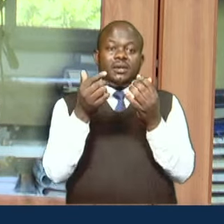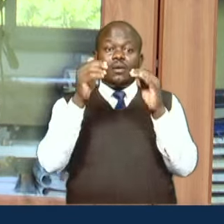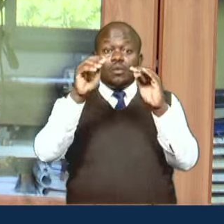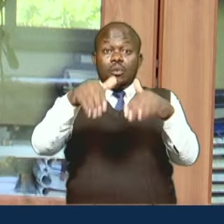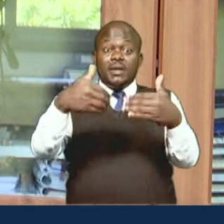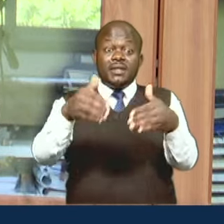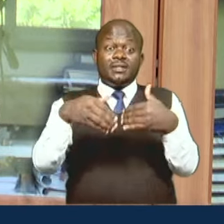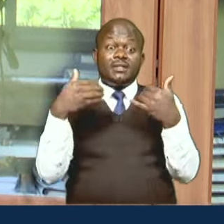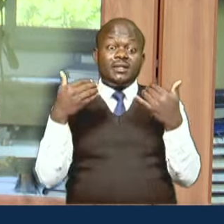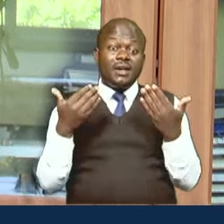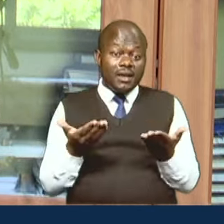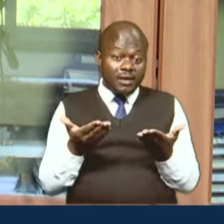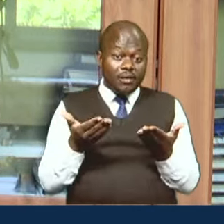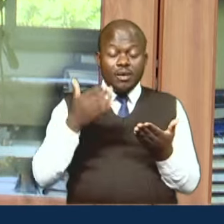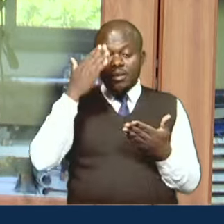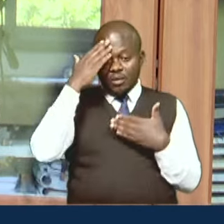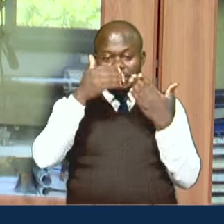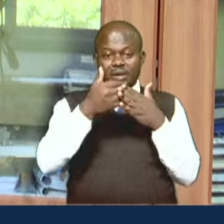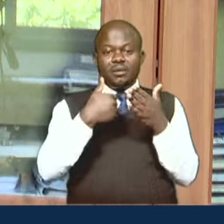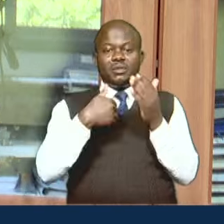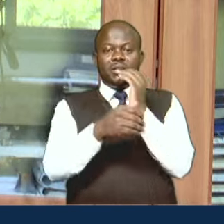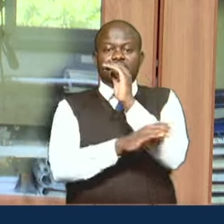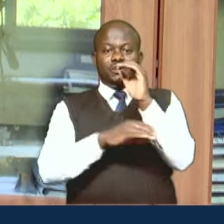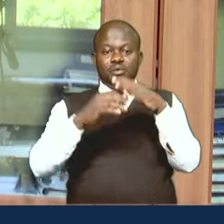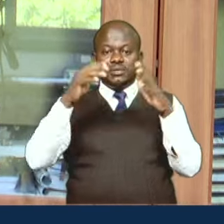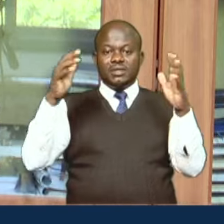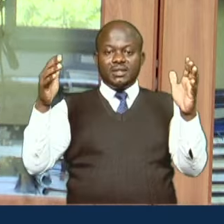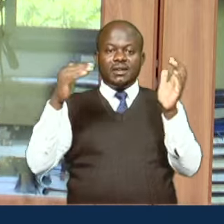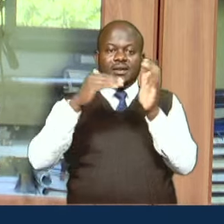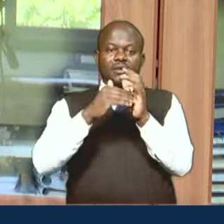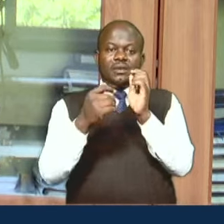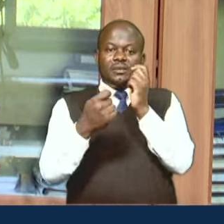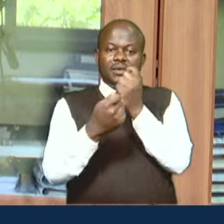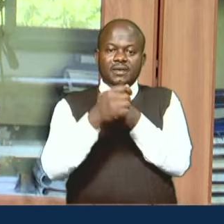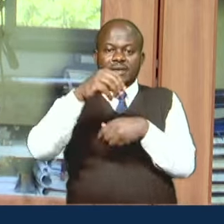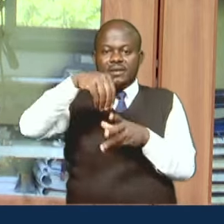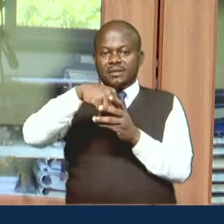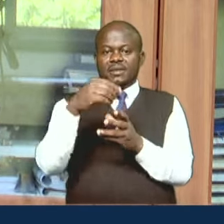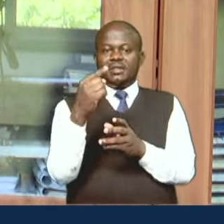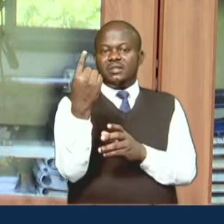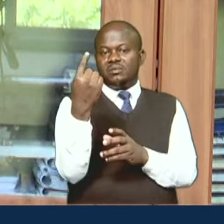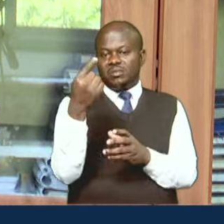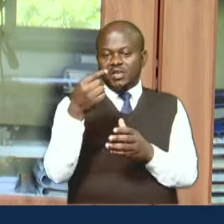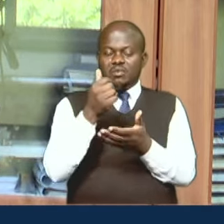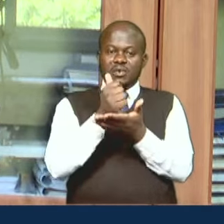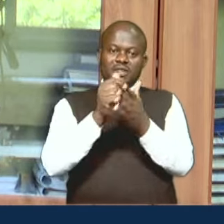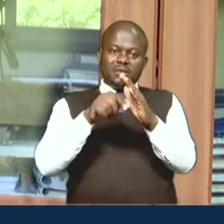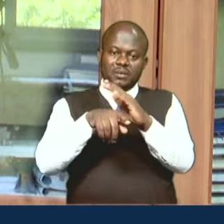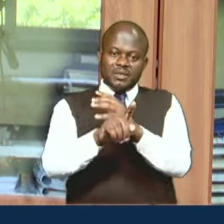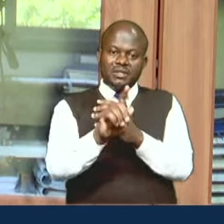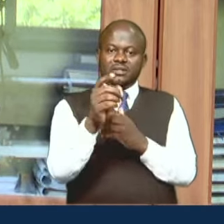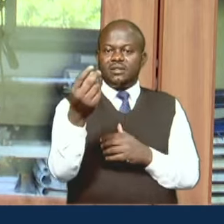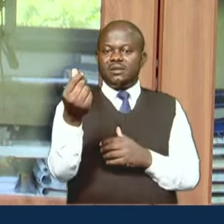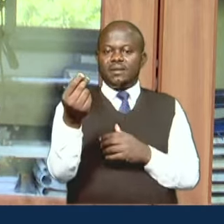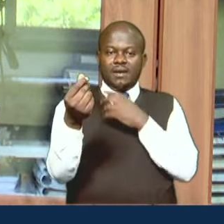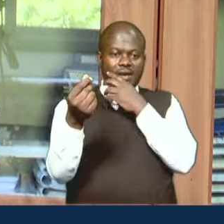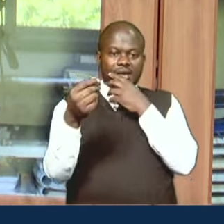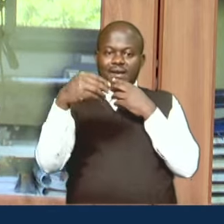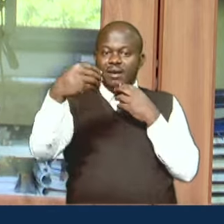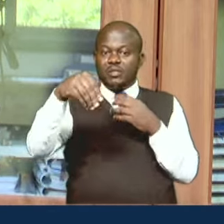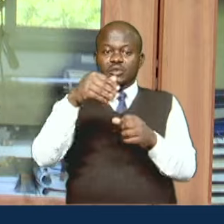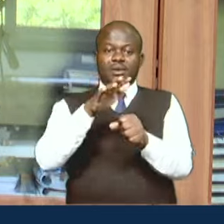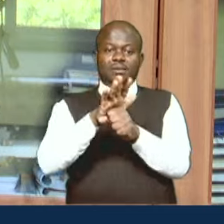Ubuhinzi rero kubera kugira igihugu kinini kandi banabigizemo kimwe mu kibinjiriza